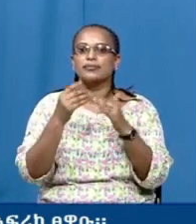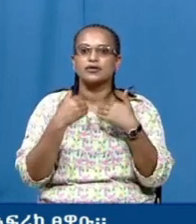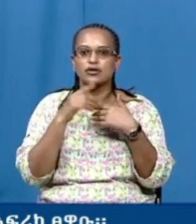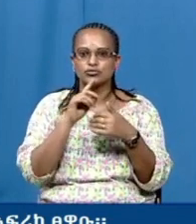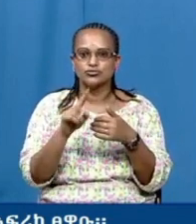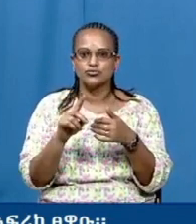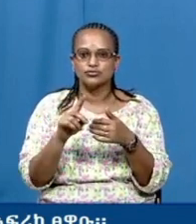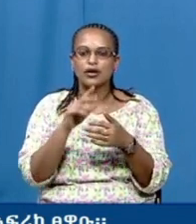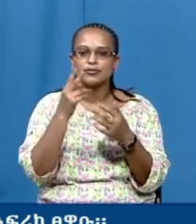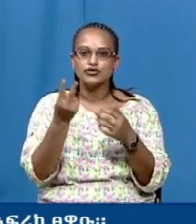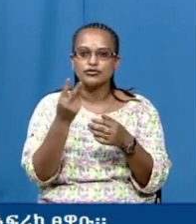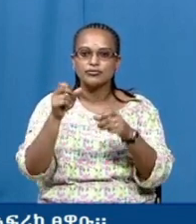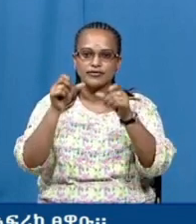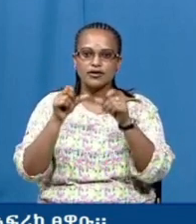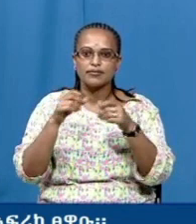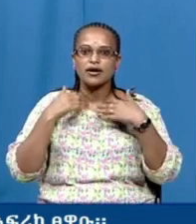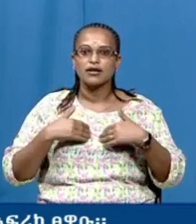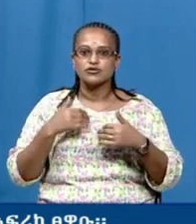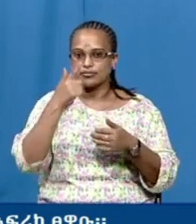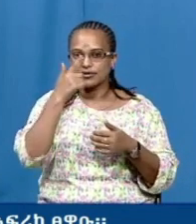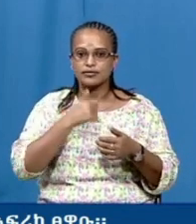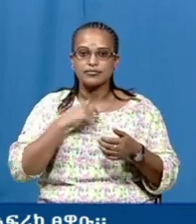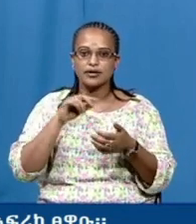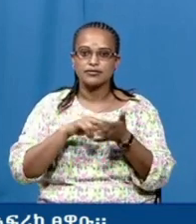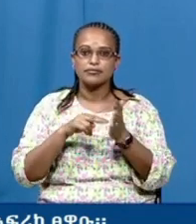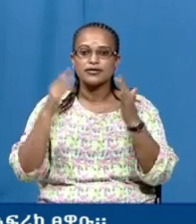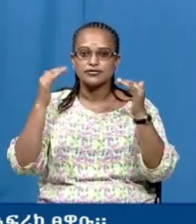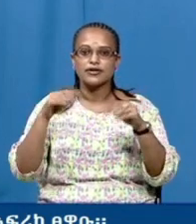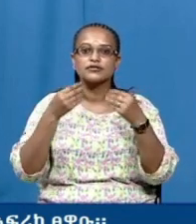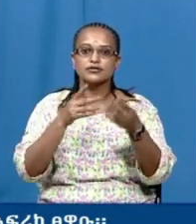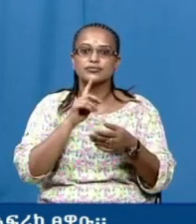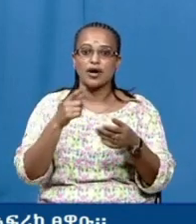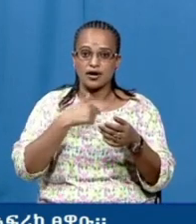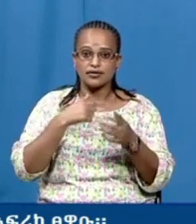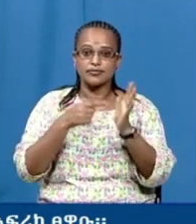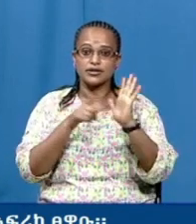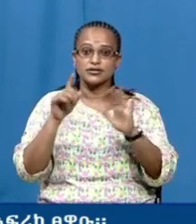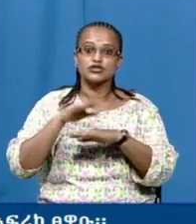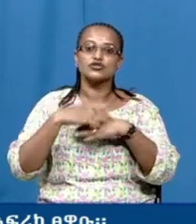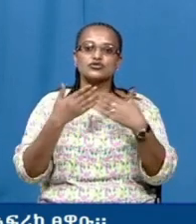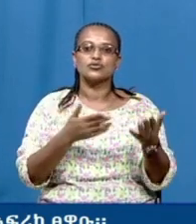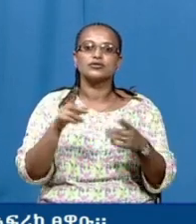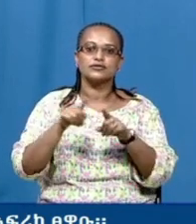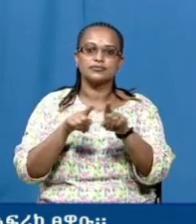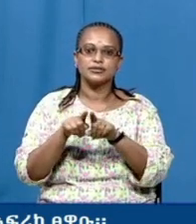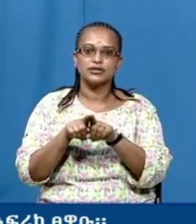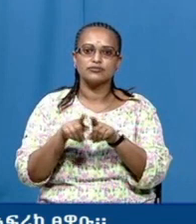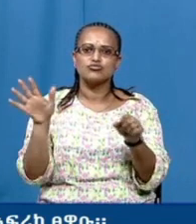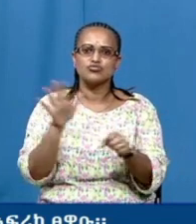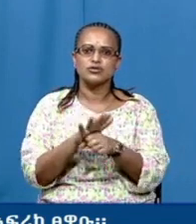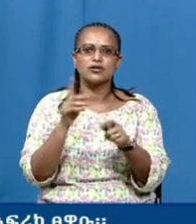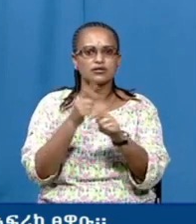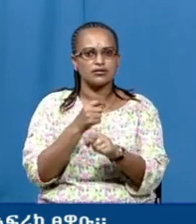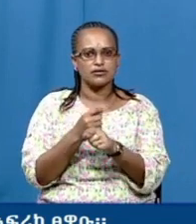እዩ ኣብ ክልቲኦም ተፈራርምቲ ኣካላት ዘሎ ምትእምማን ድማ ተስፋ ዝህብ እዩ ኣነ ብግልጽ ዝጽውዖ እቲ ስምምዕነት